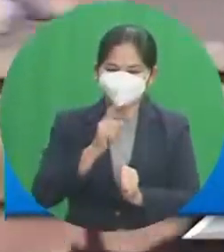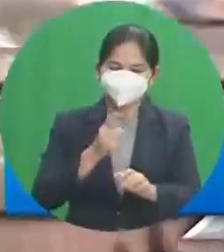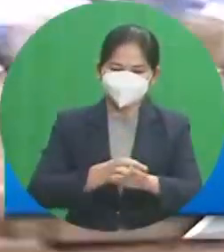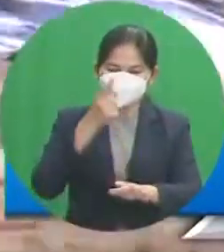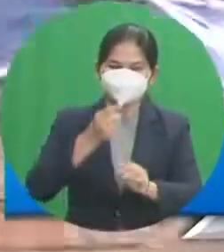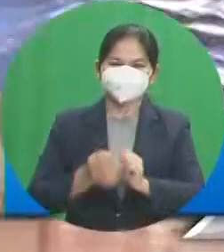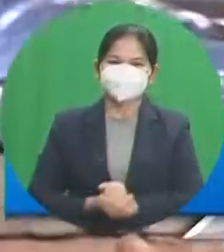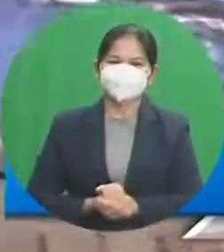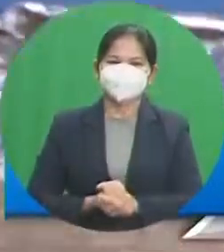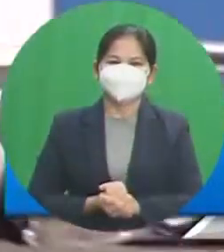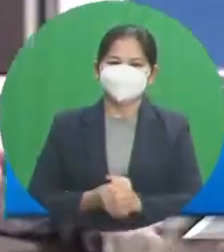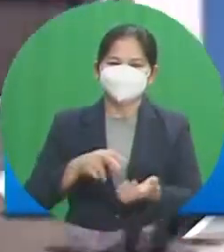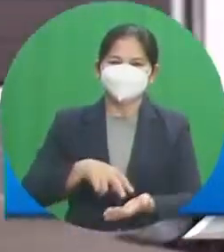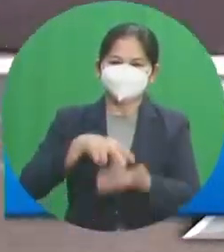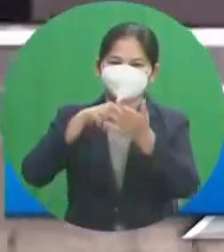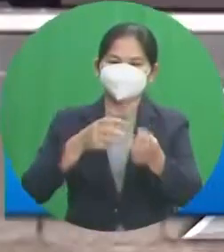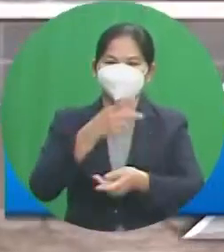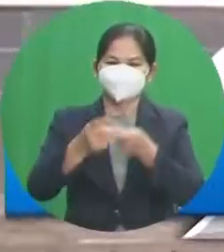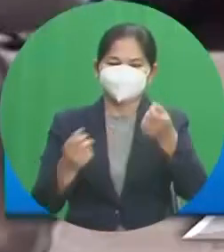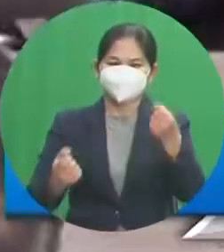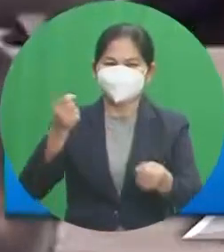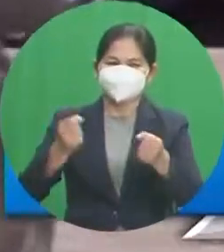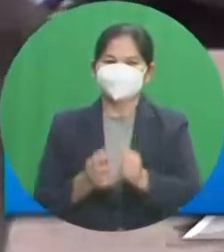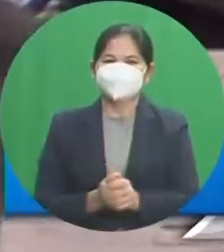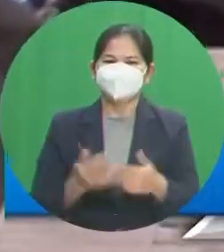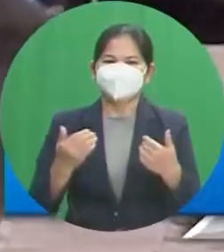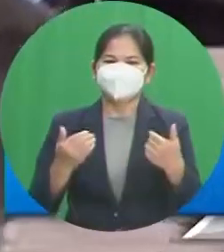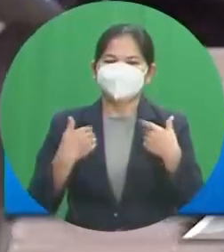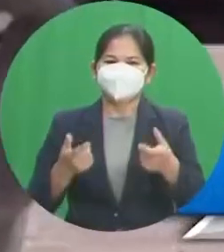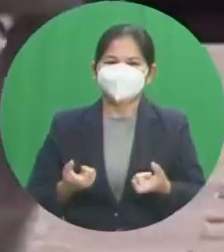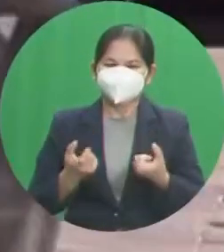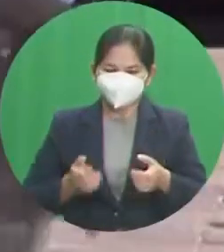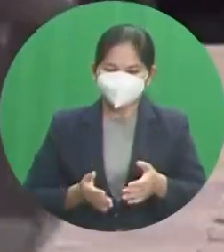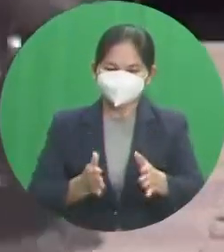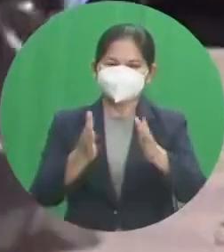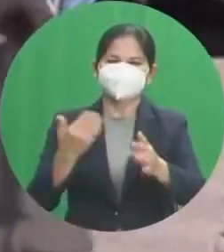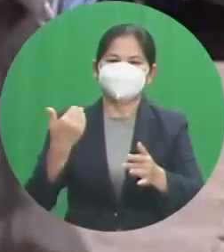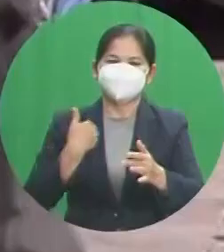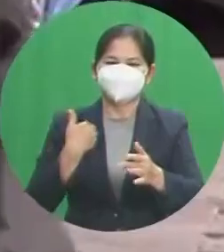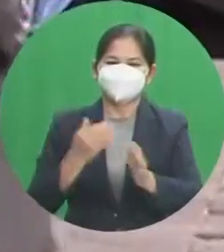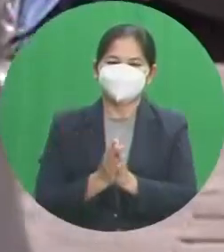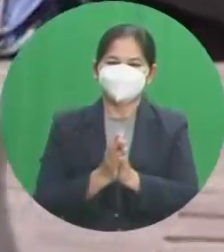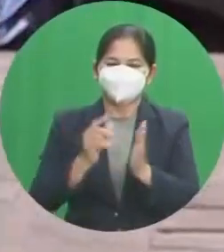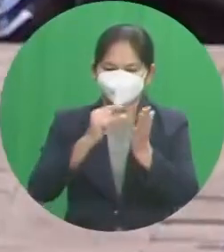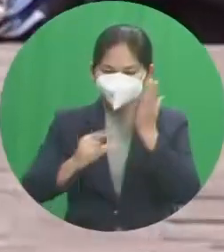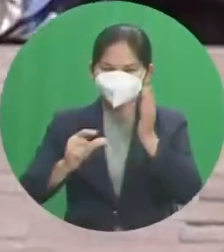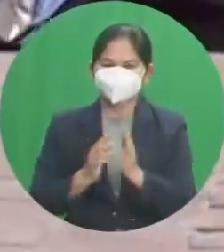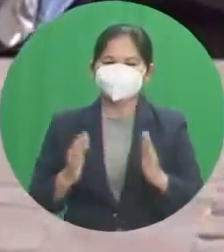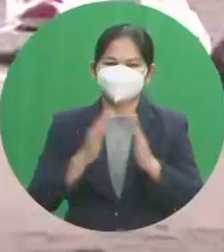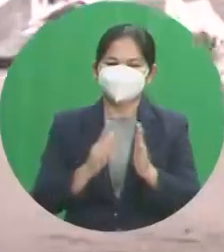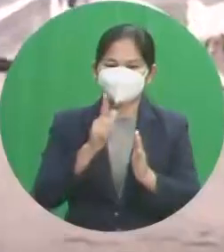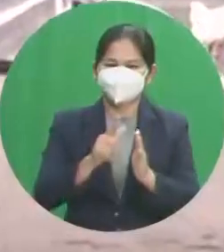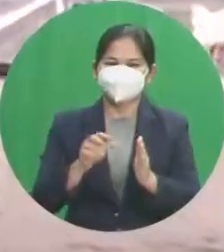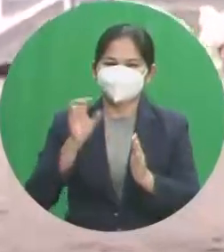ការផ្សារទំនើបហាងលក់រថយន្តមួយចំនួននៅតាមតំបន់អ្នកមានភៀកខាងកើតទីក្រុងជូ